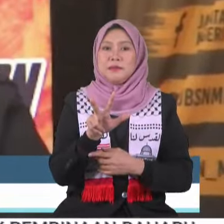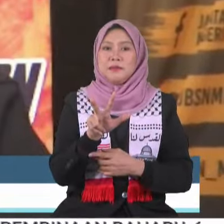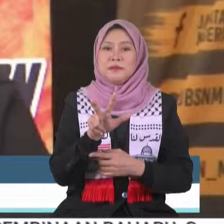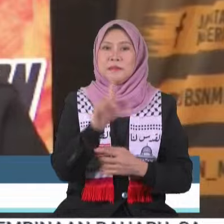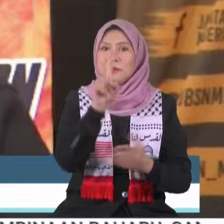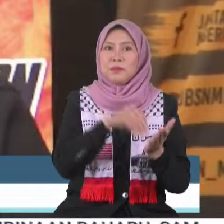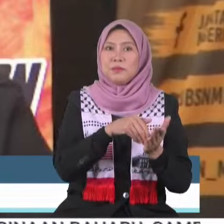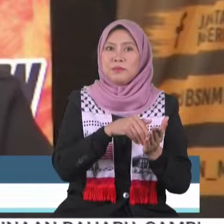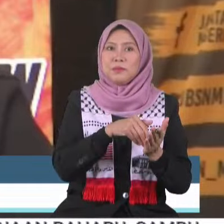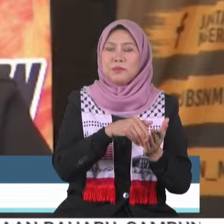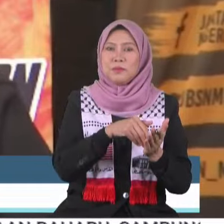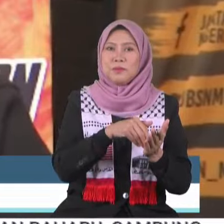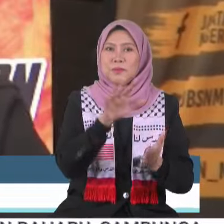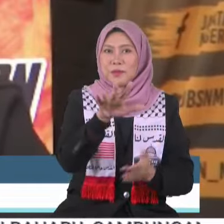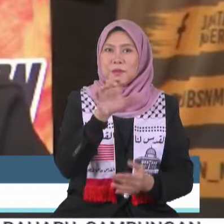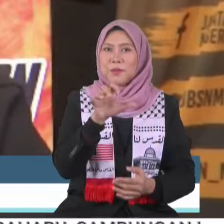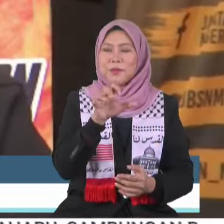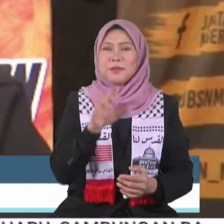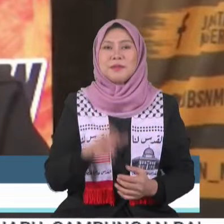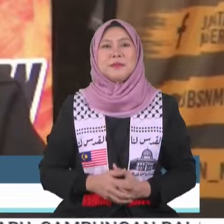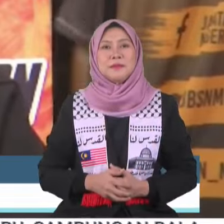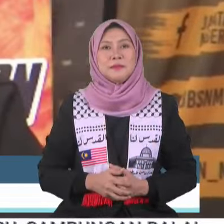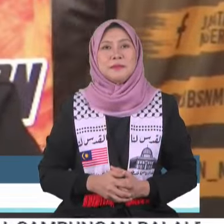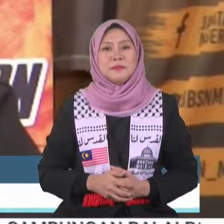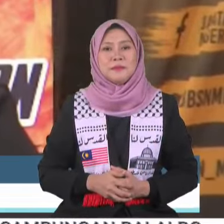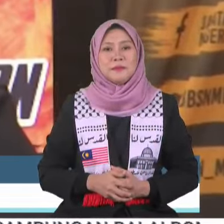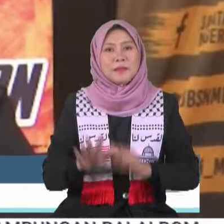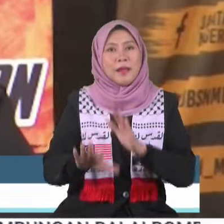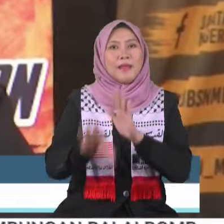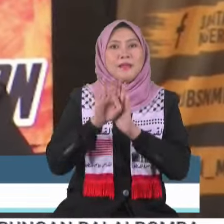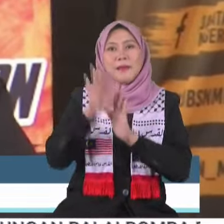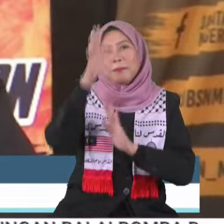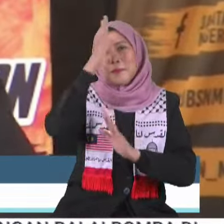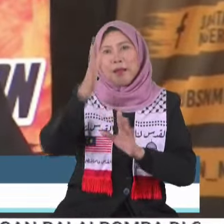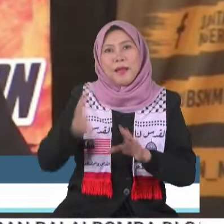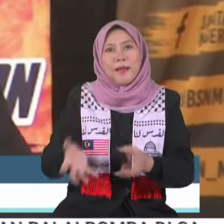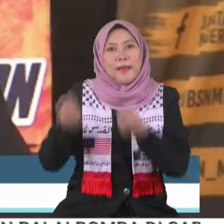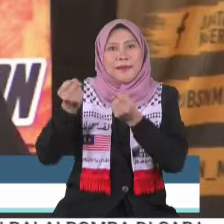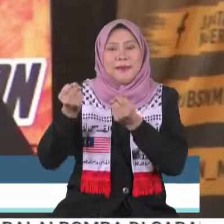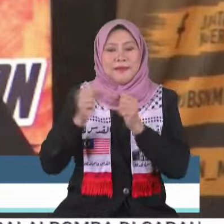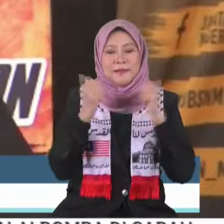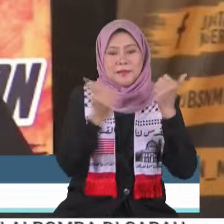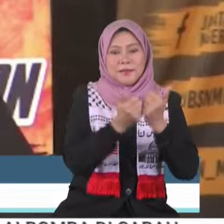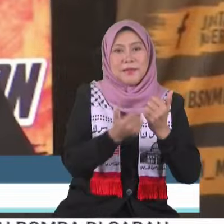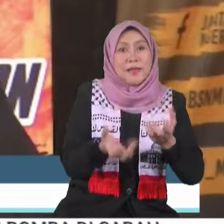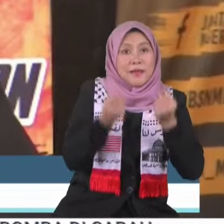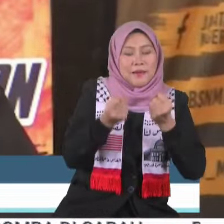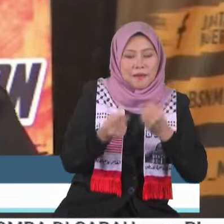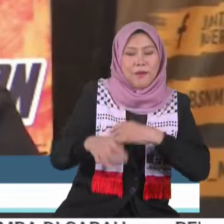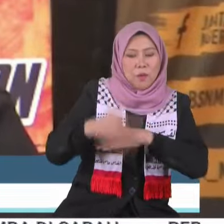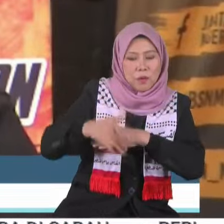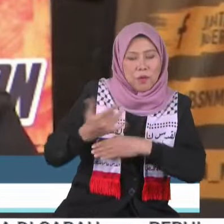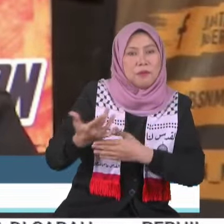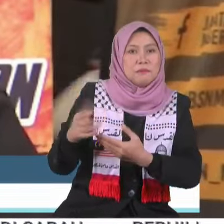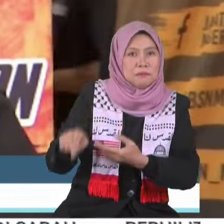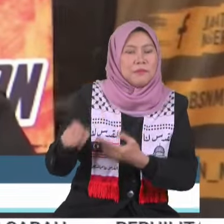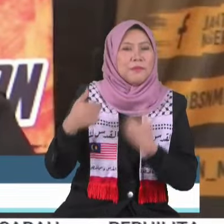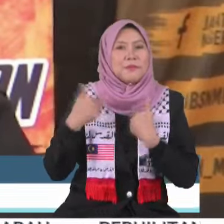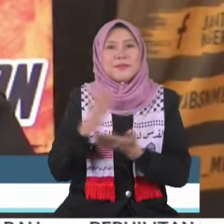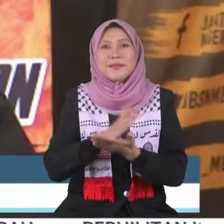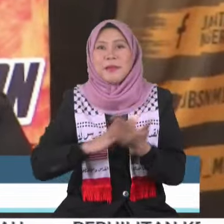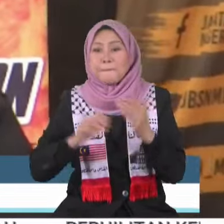Bermakna ini adalah tiga kategori. Ada juga kerana kita dah lantik bapa angkat dengan agensi angkat lebih awal, ada juga agensi dan